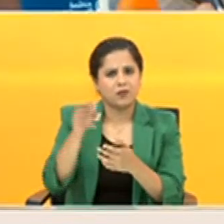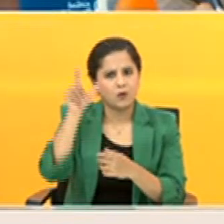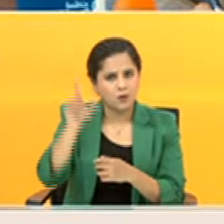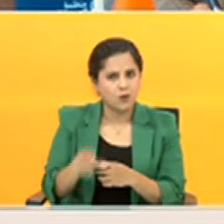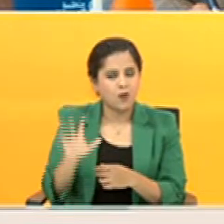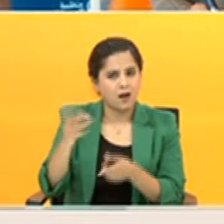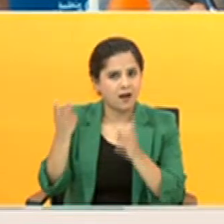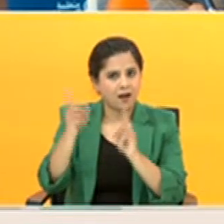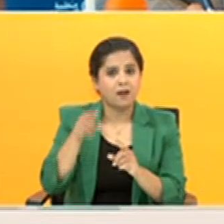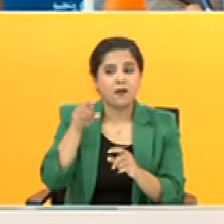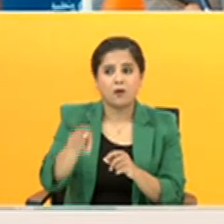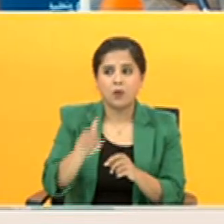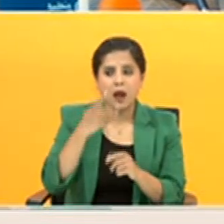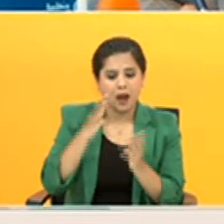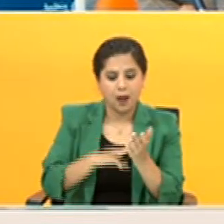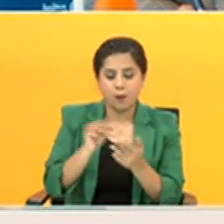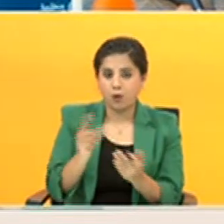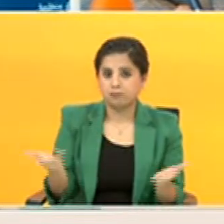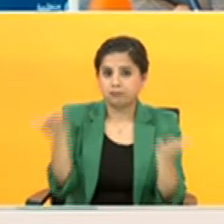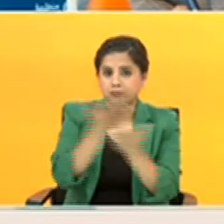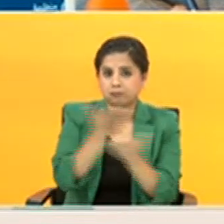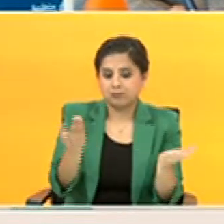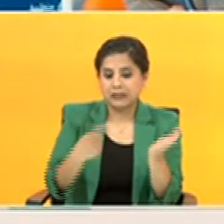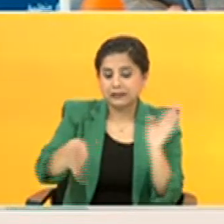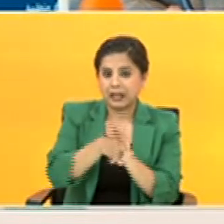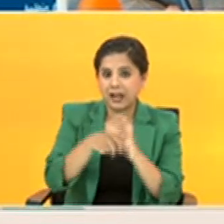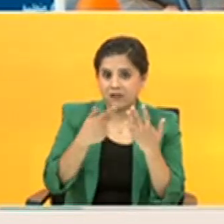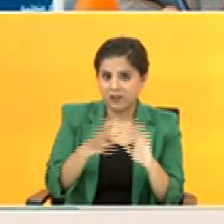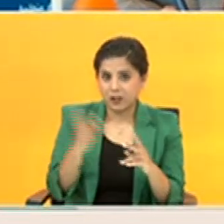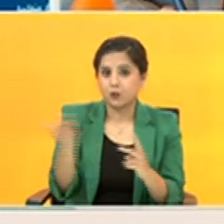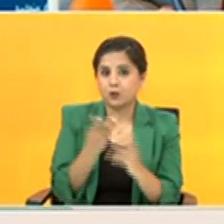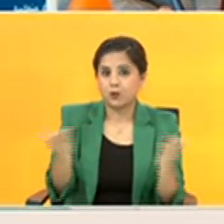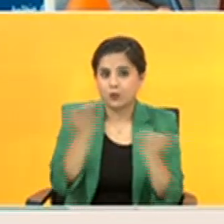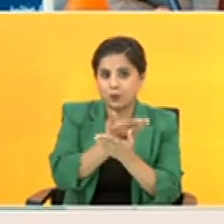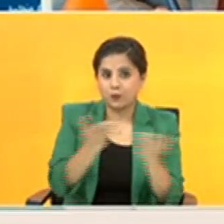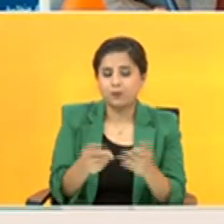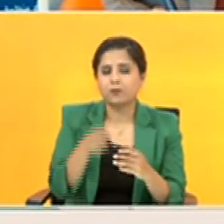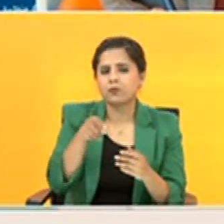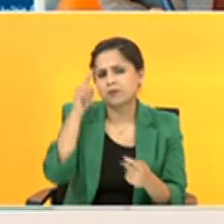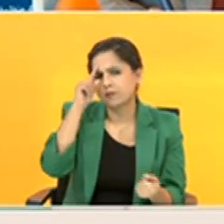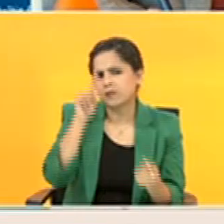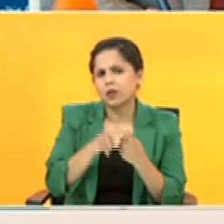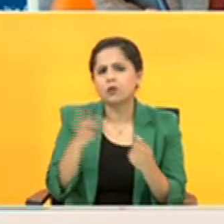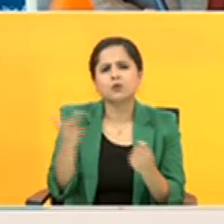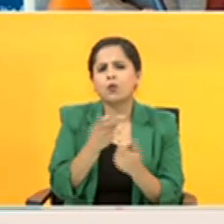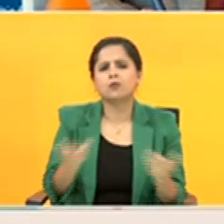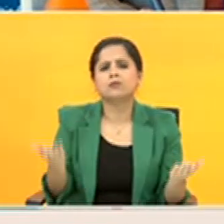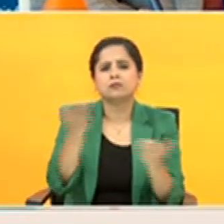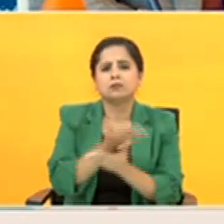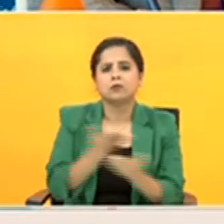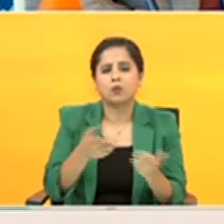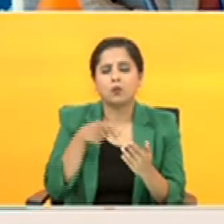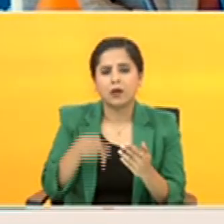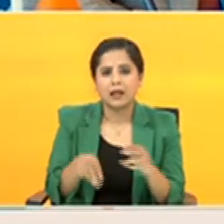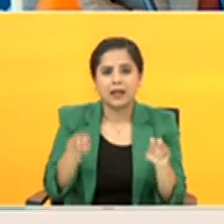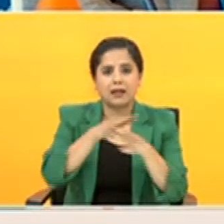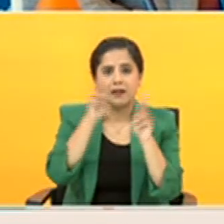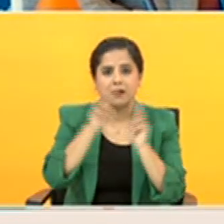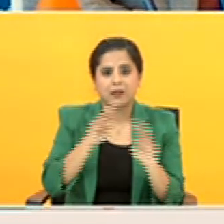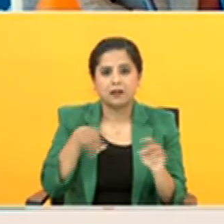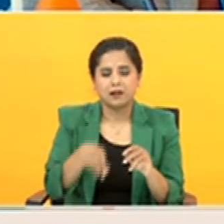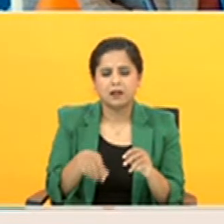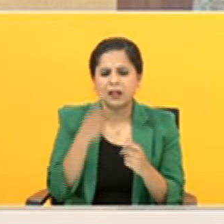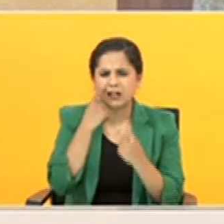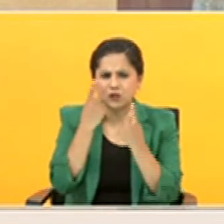मौजूदगी में एक MOU साइन किया गया है। इस एग्रीमेंट के साथ ही इंटरनेशनल